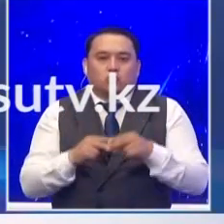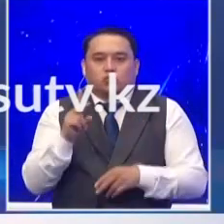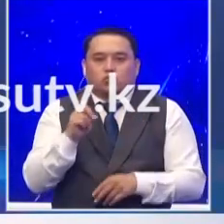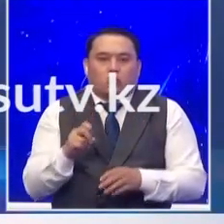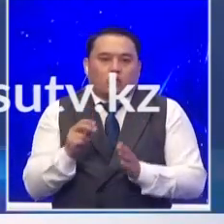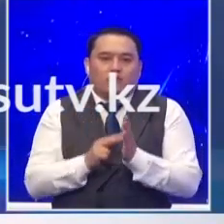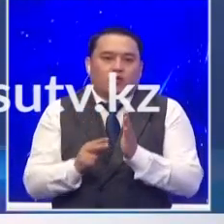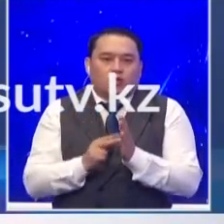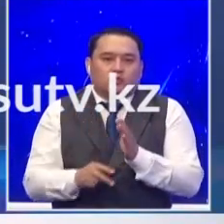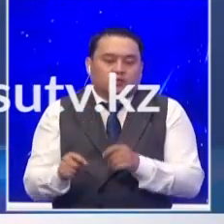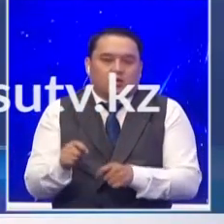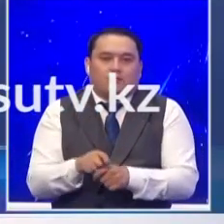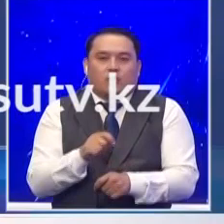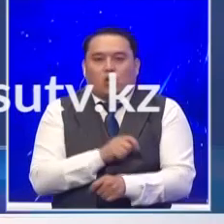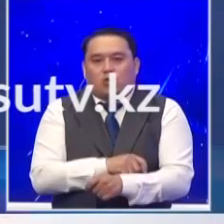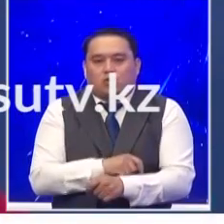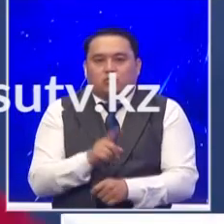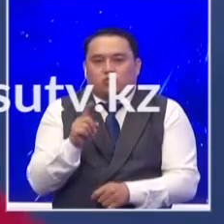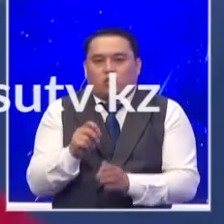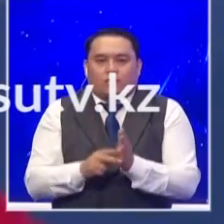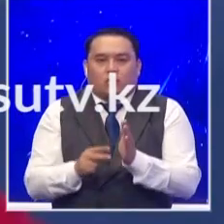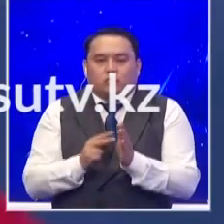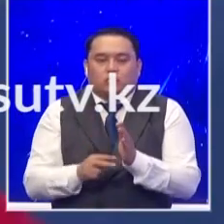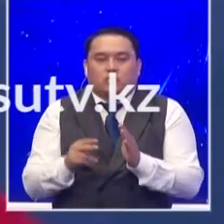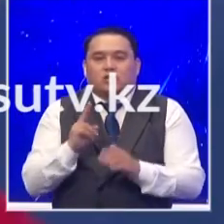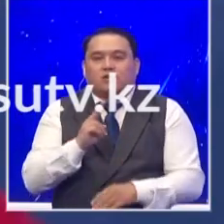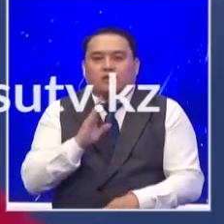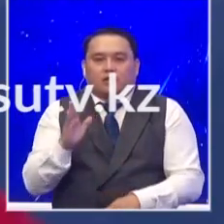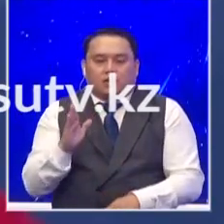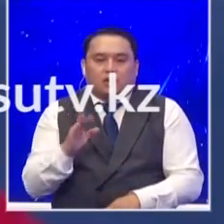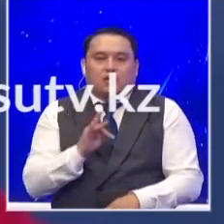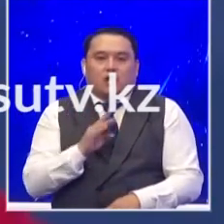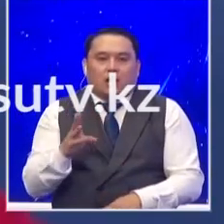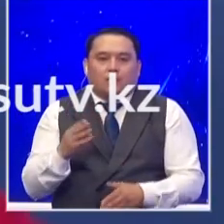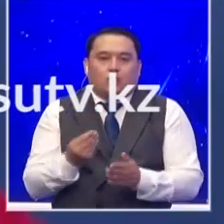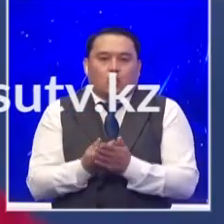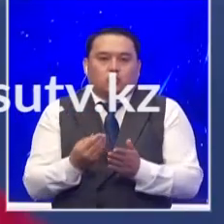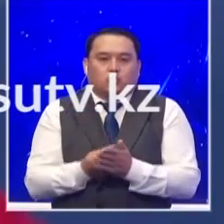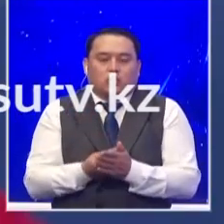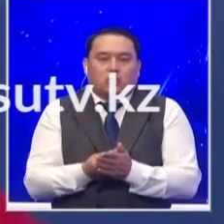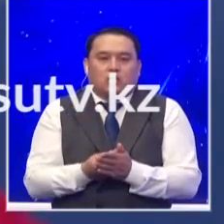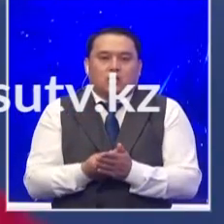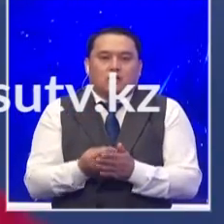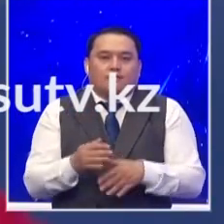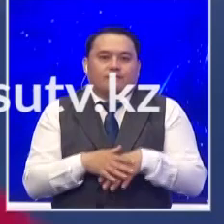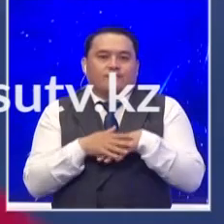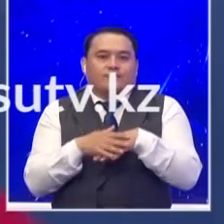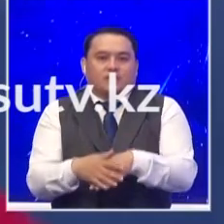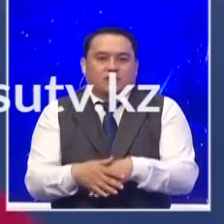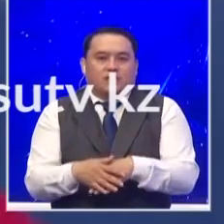180, общим объемом 180 квартир. Из республиканского бюджета буквально на днях